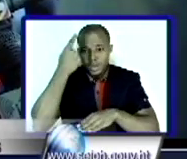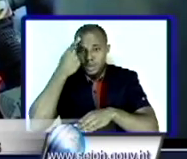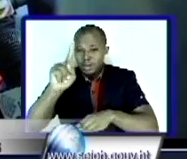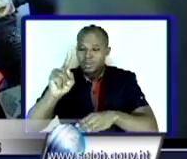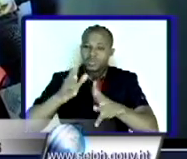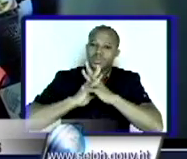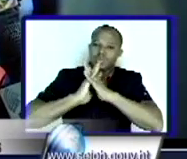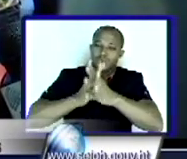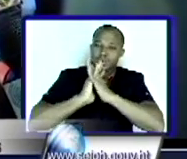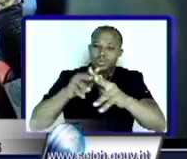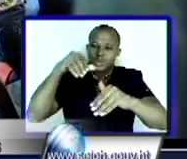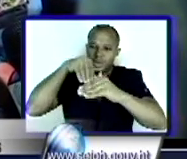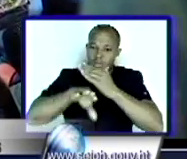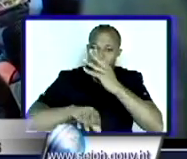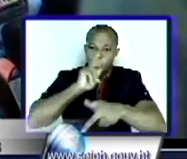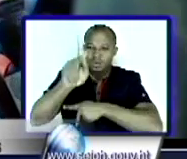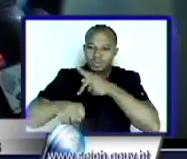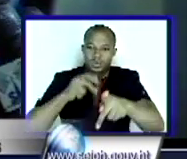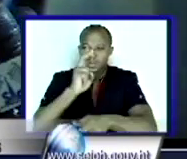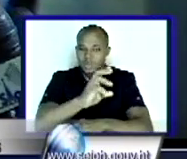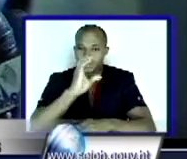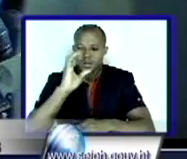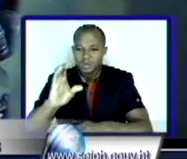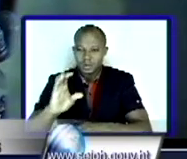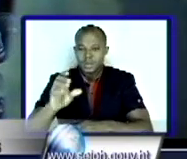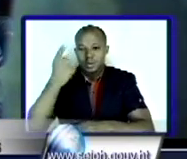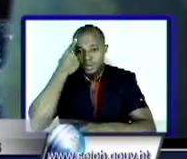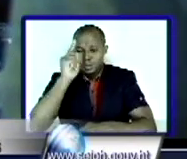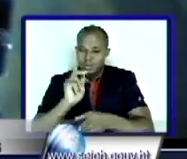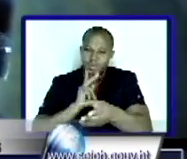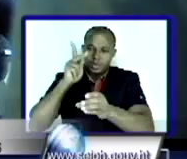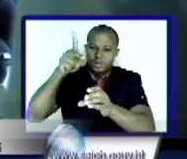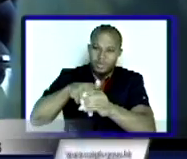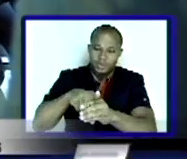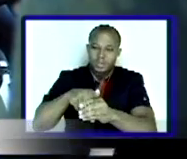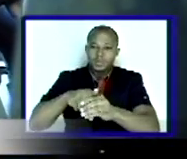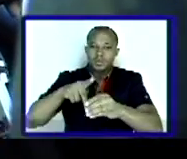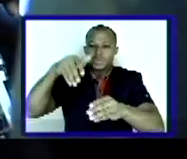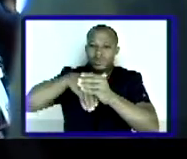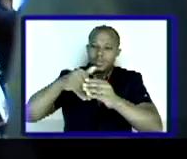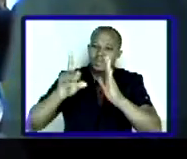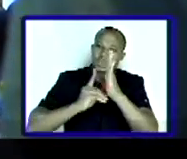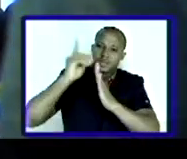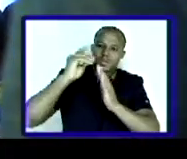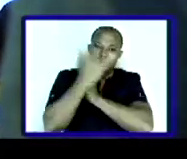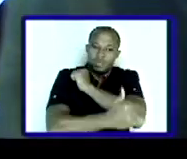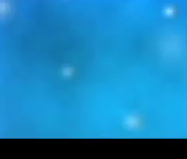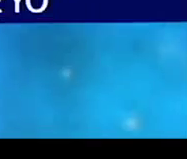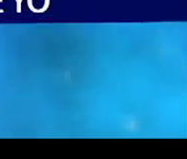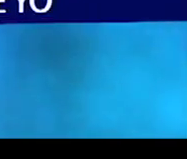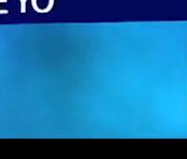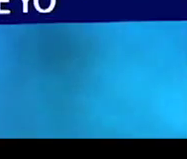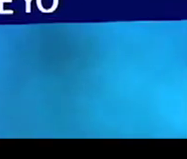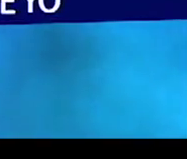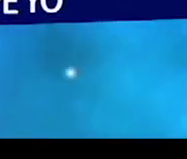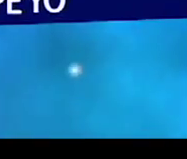et dans la lutte pour l'inclusion des handicapés pour assurer la participation dans le développement du pays.